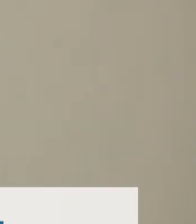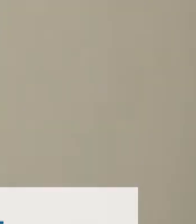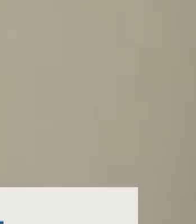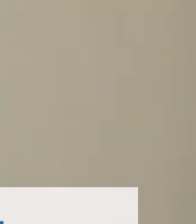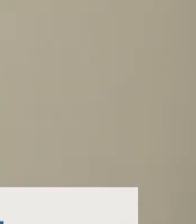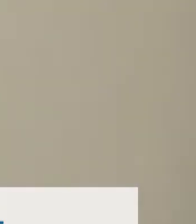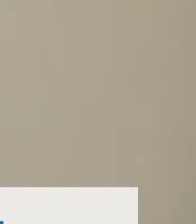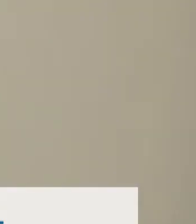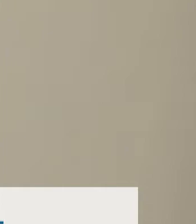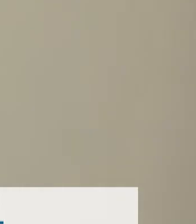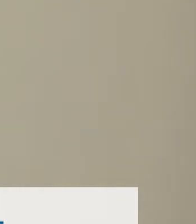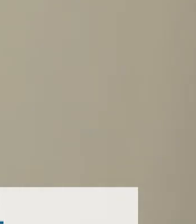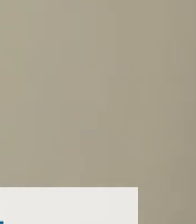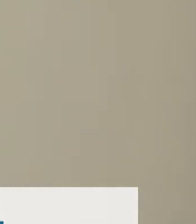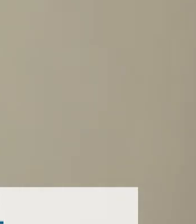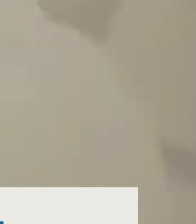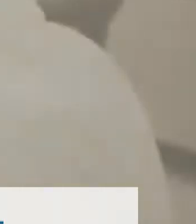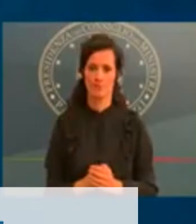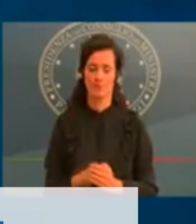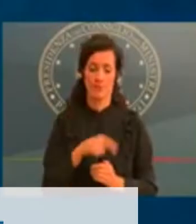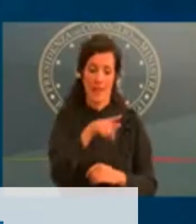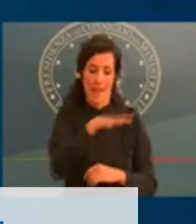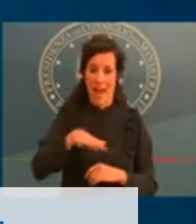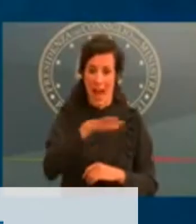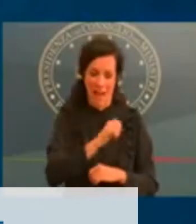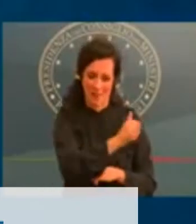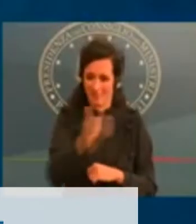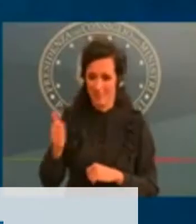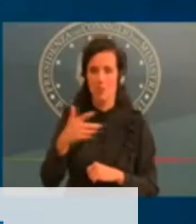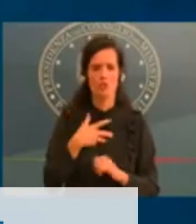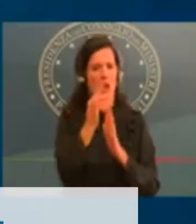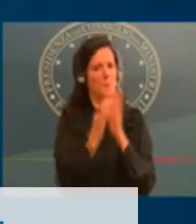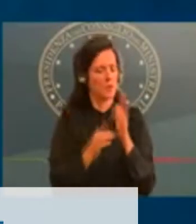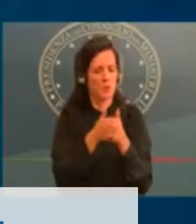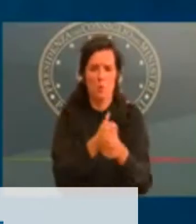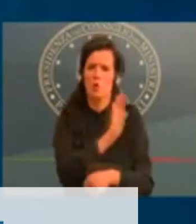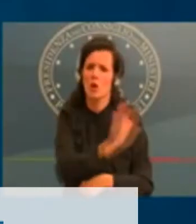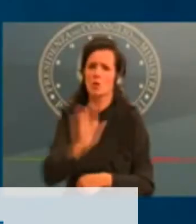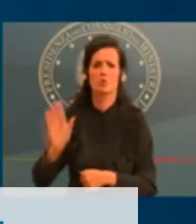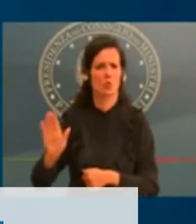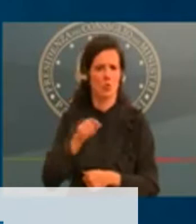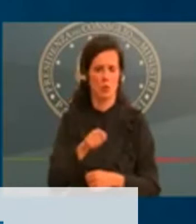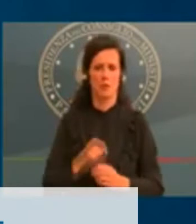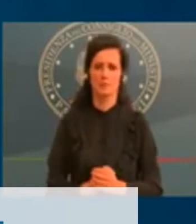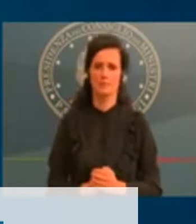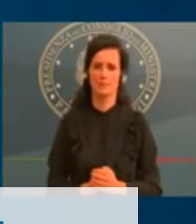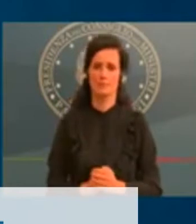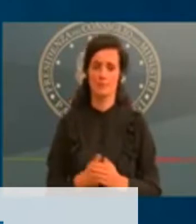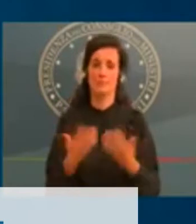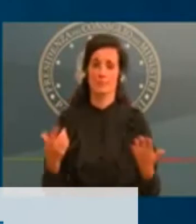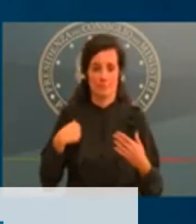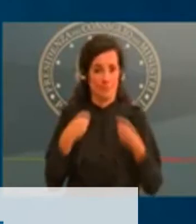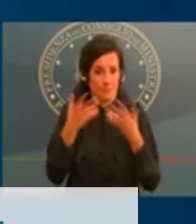dati non del tutto confortanti probabilmente la dopo le feste potrebbe nuovamente essere dichiarata zona arancione